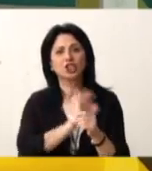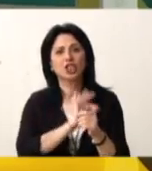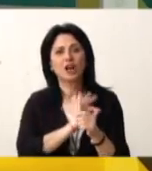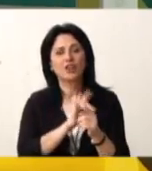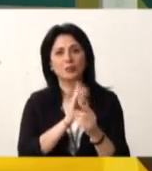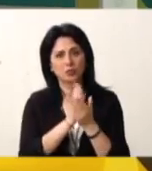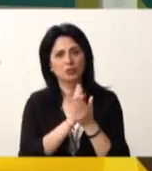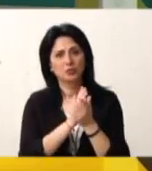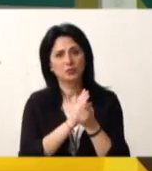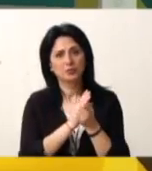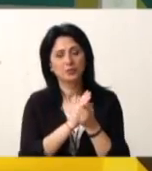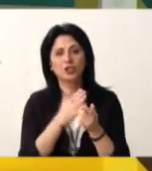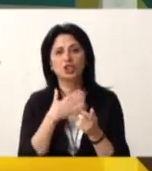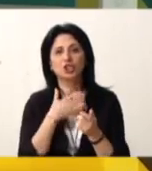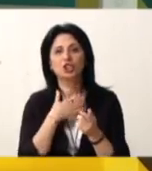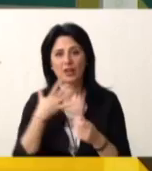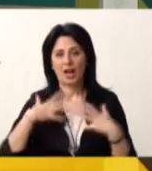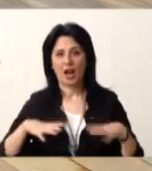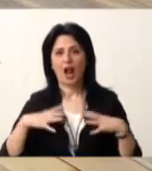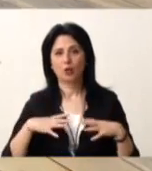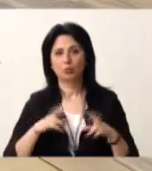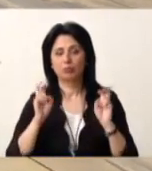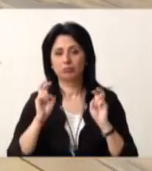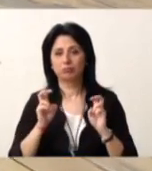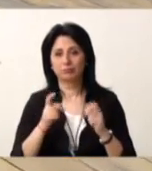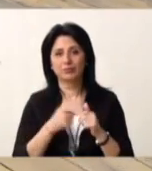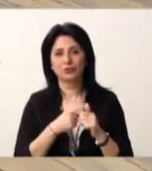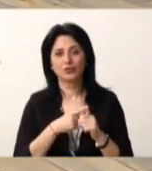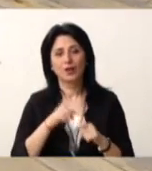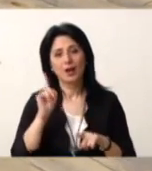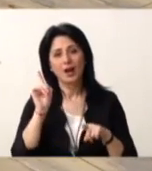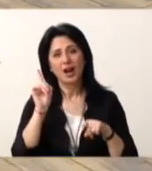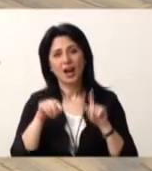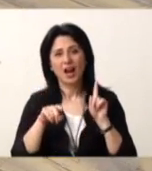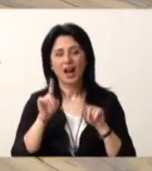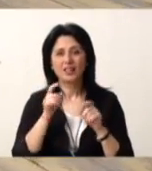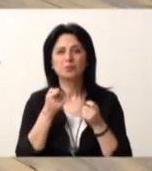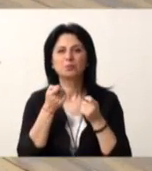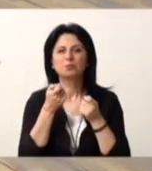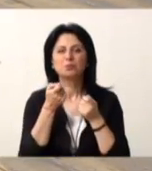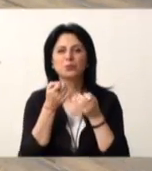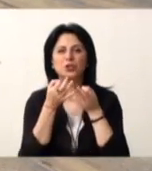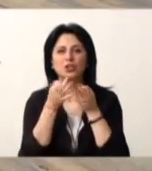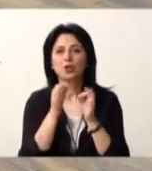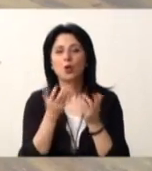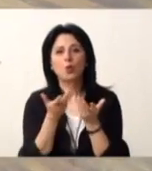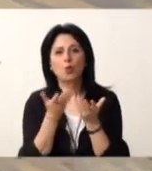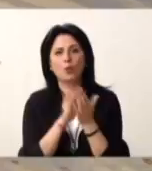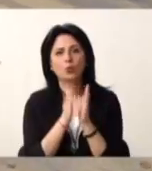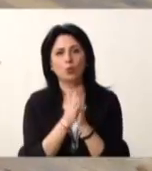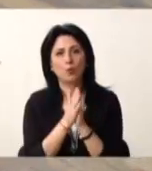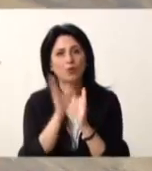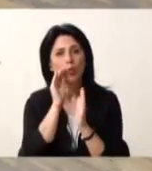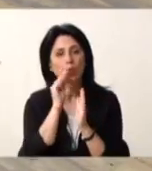შეღავათები ამ შემთხვევაში. ჩვენი ქართული რეალობიდან გამომდინარე, ხანდახან ვაძლევთ ხოლმე, ესე ვთქვა. ეს როგორი